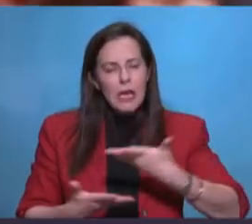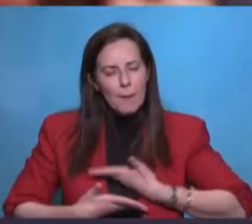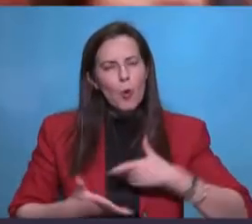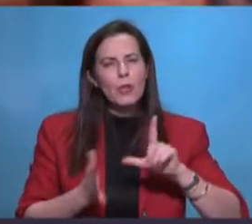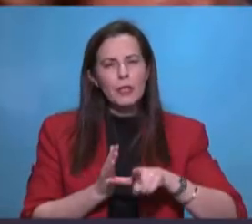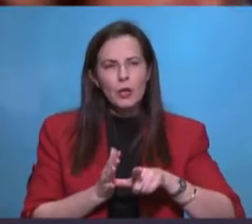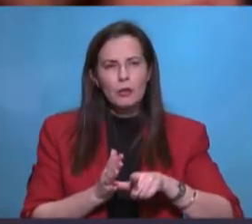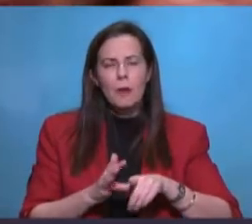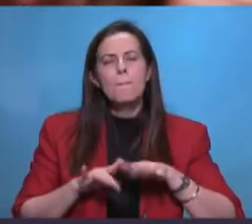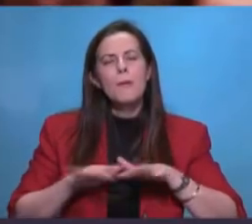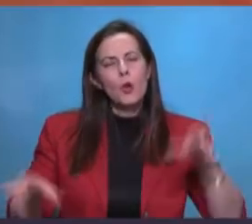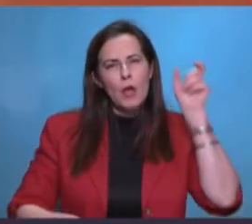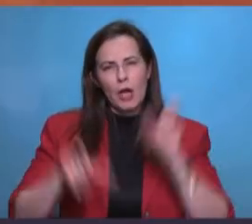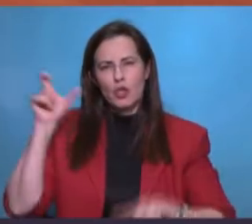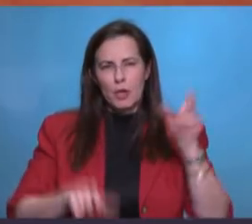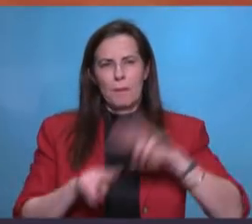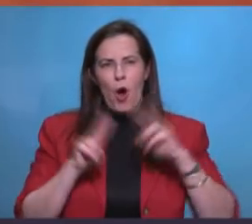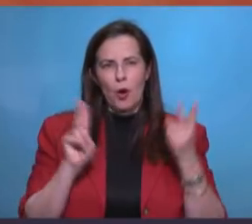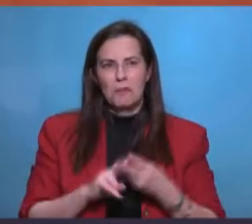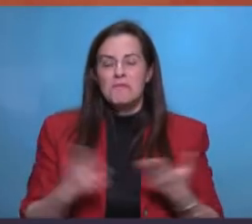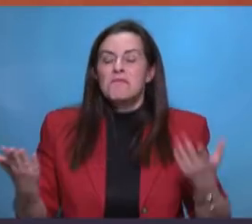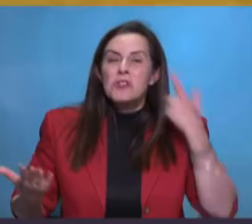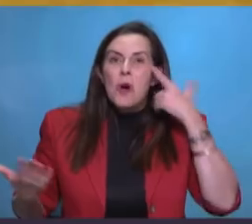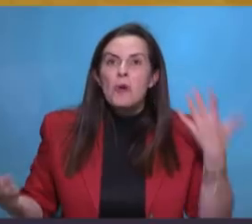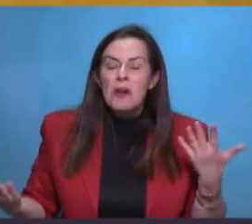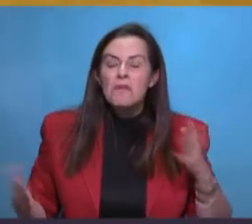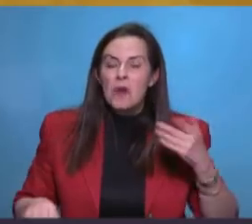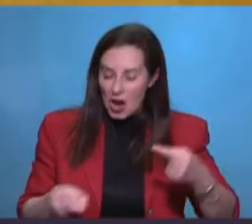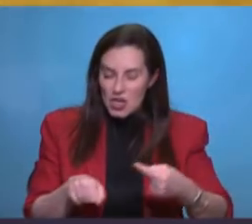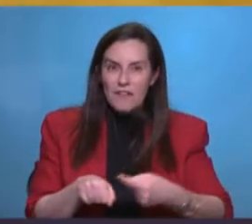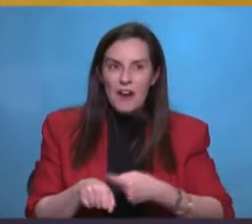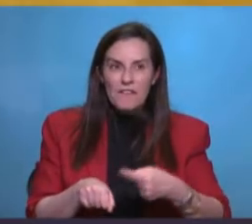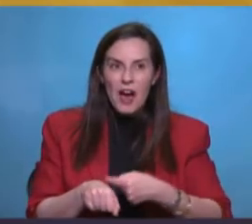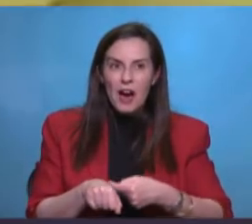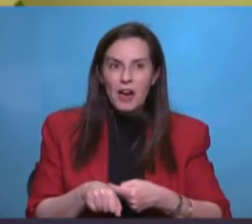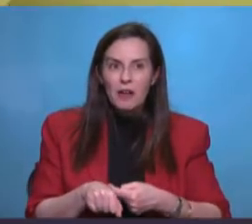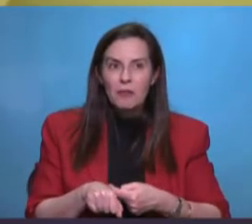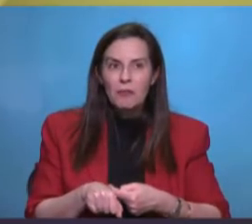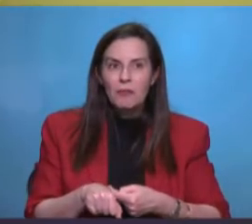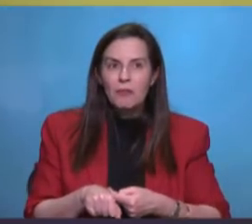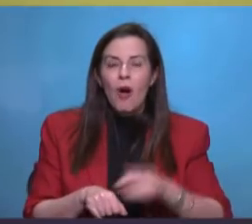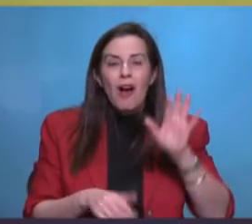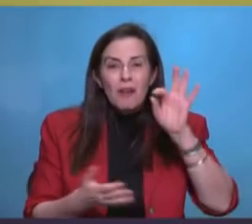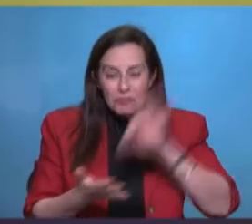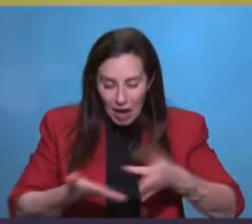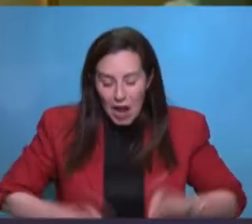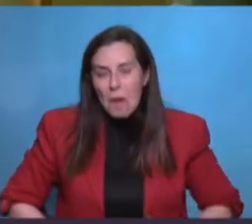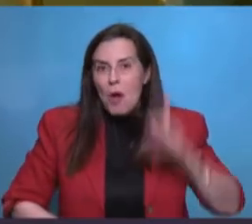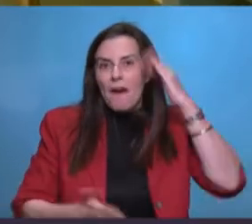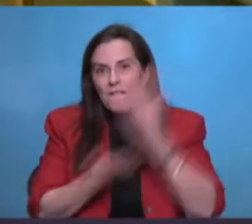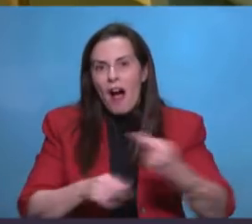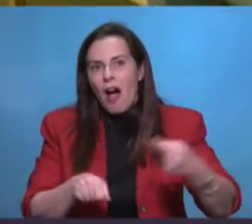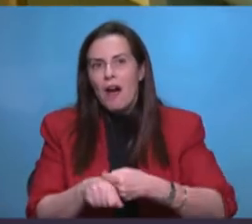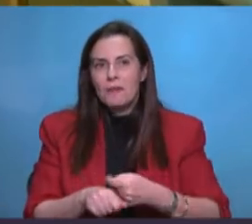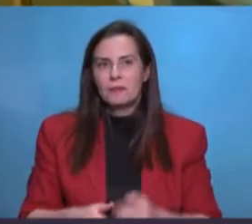הטכנולוגיה מיליוני אנשים בעולם. ומי יודע, אולי יום אחד שבבים תת-אוריים יוטבעו עוד בזמן הלידה.